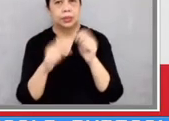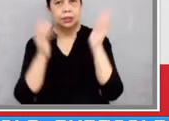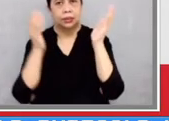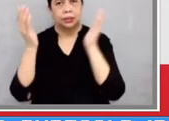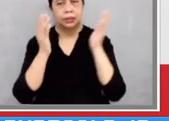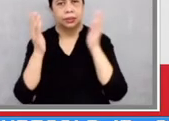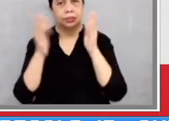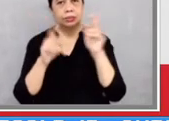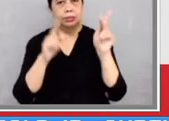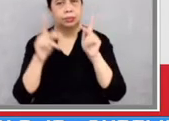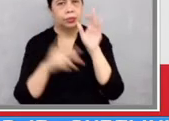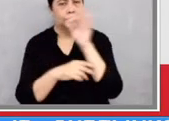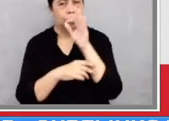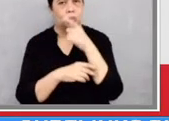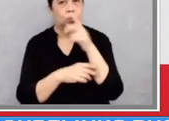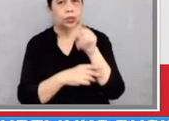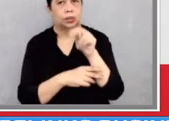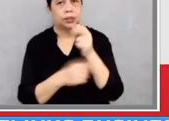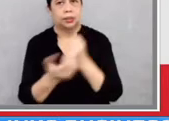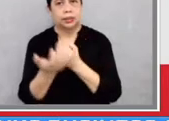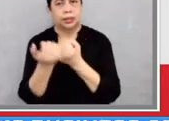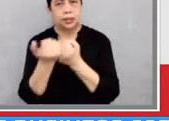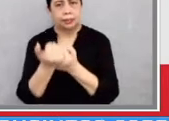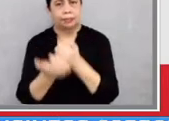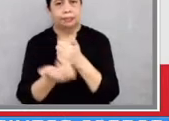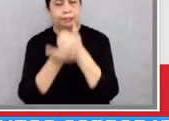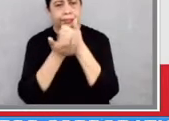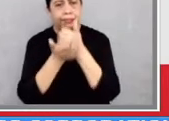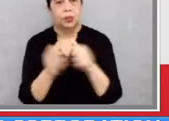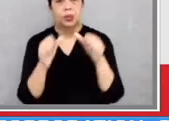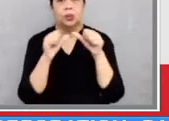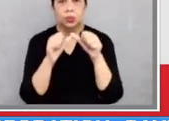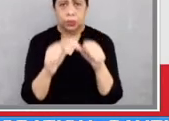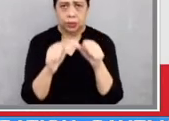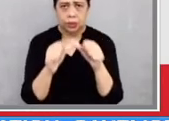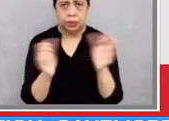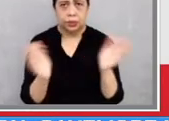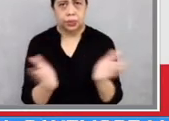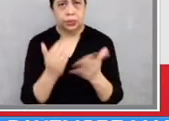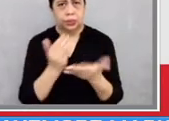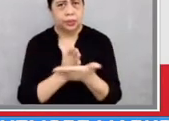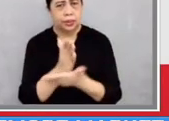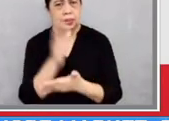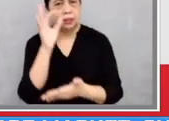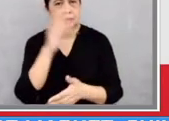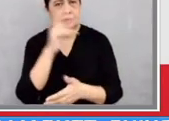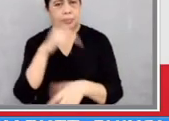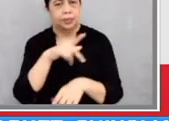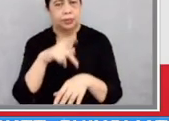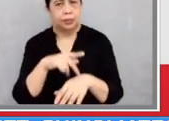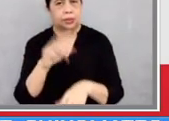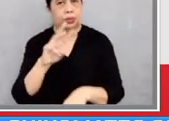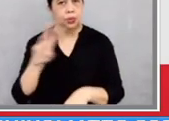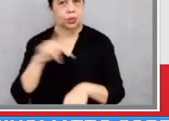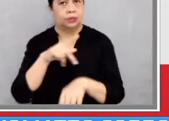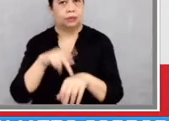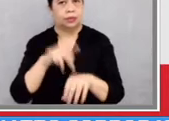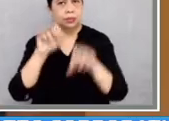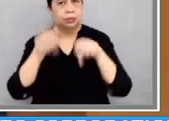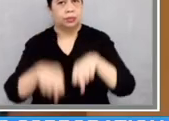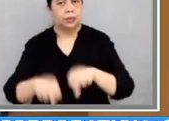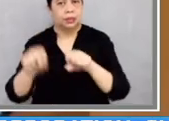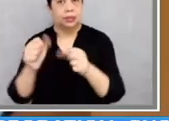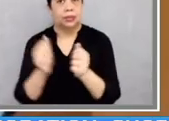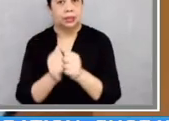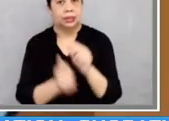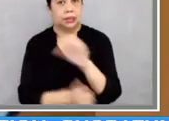kababayang nangangailangan ng tulong. Patuloy raw nilang isusulong ang karapatan ng Pilipinas sa West Philippine Sea. Isa si Del Rosario sa